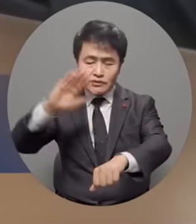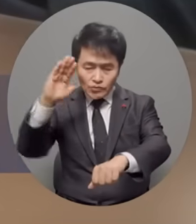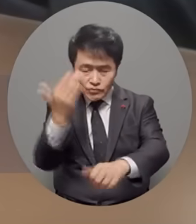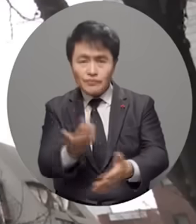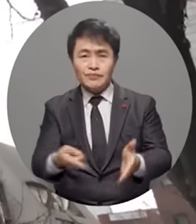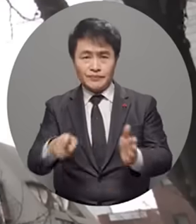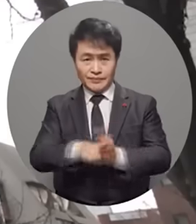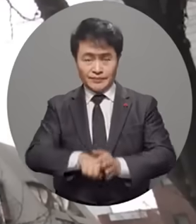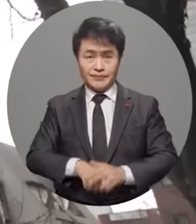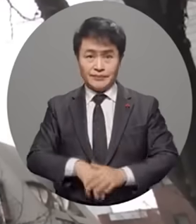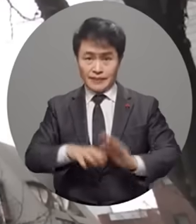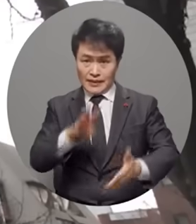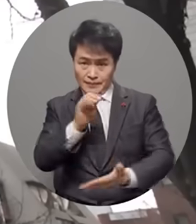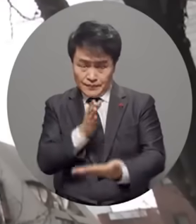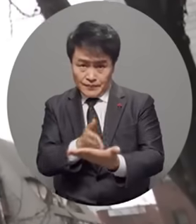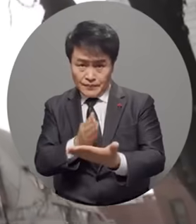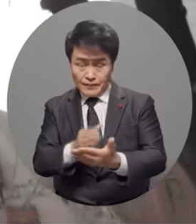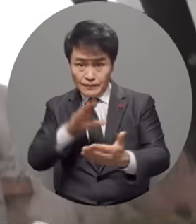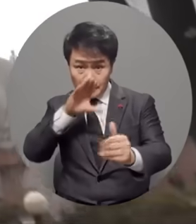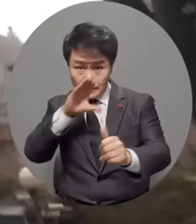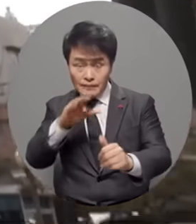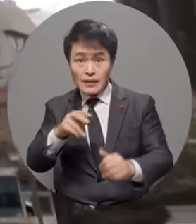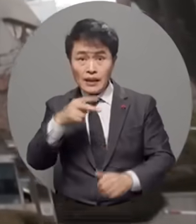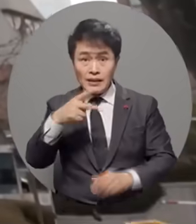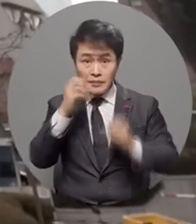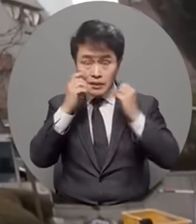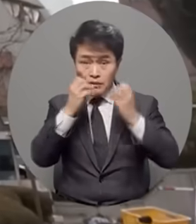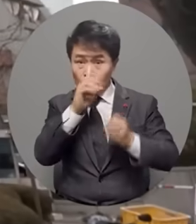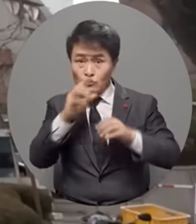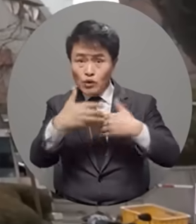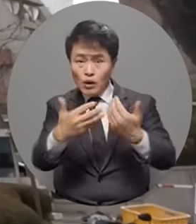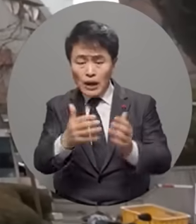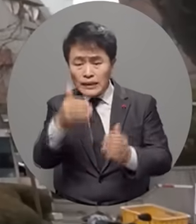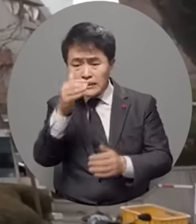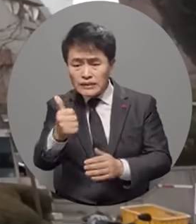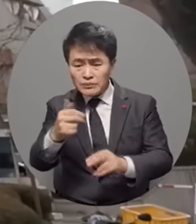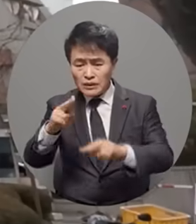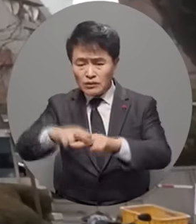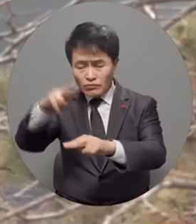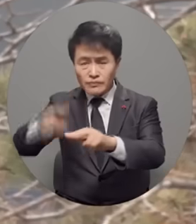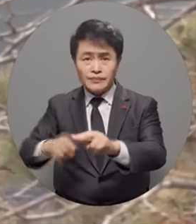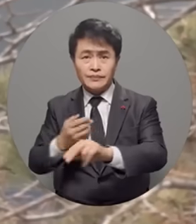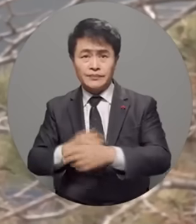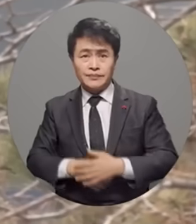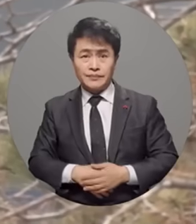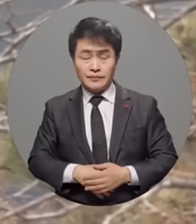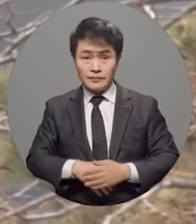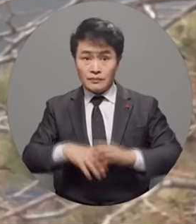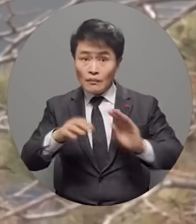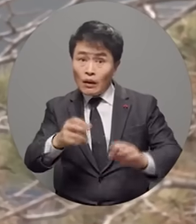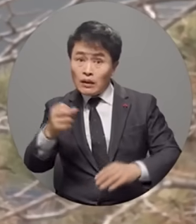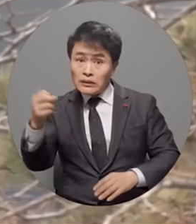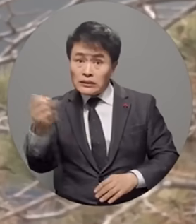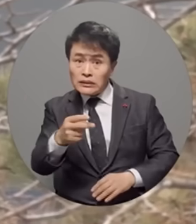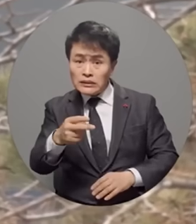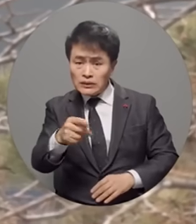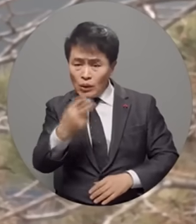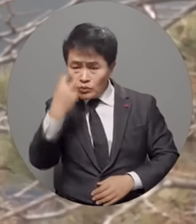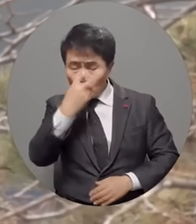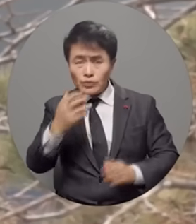이게. MBC 취재 직후 새마을금고 중앙회는 해당 팀장을 직위 해제했습니다. 그리고 즉시